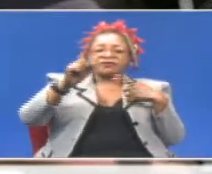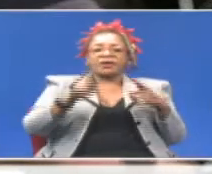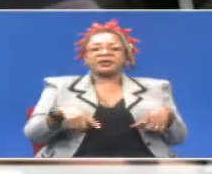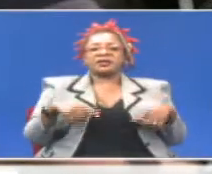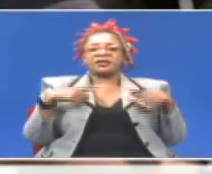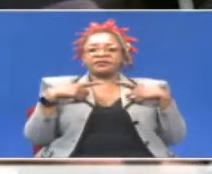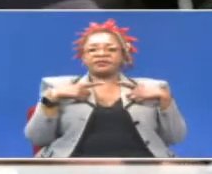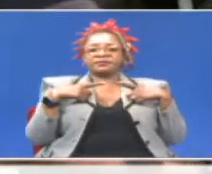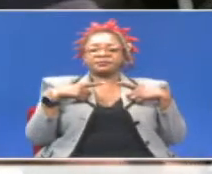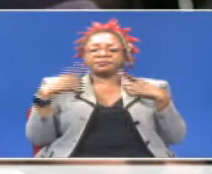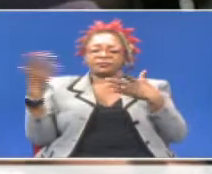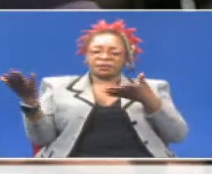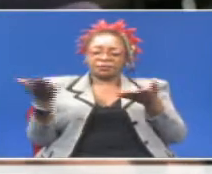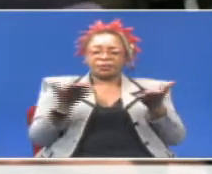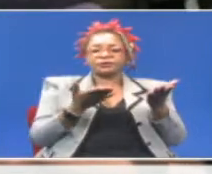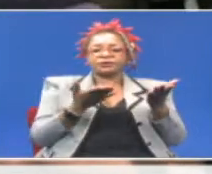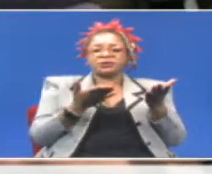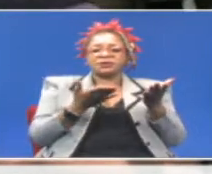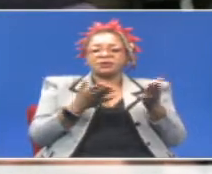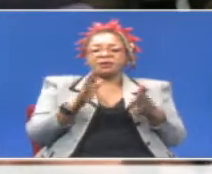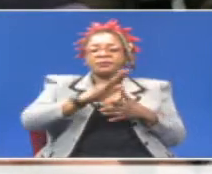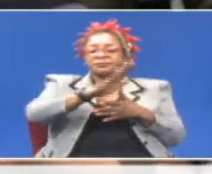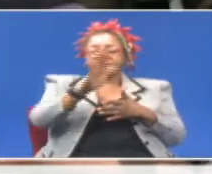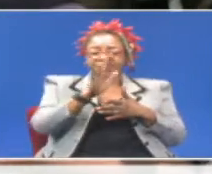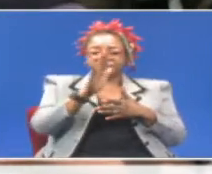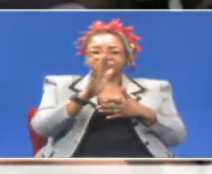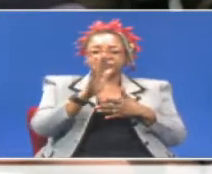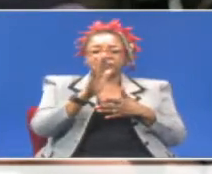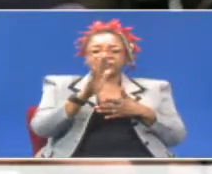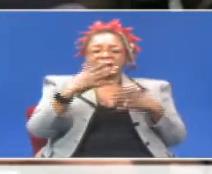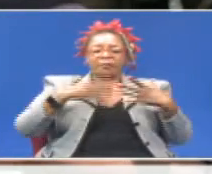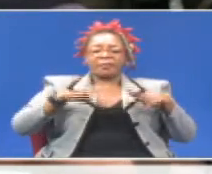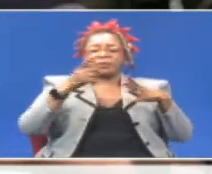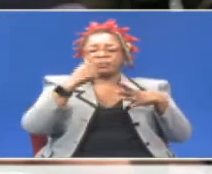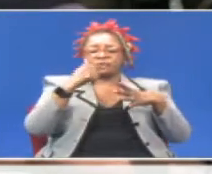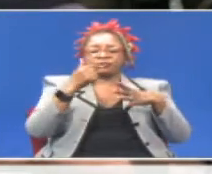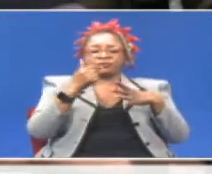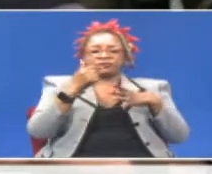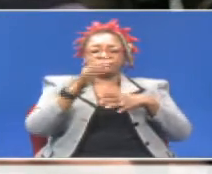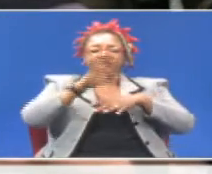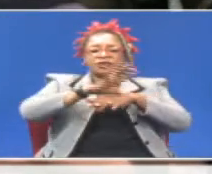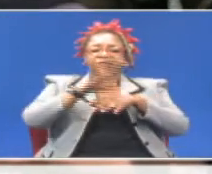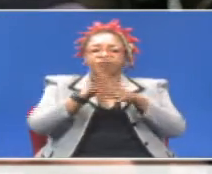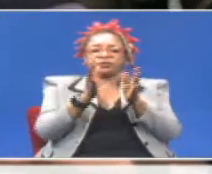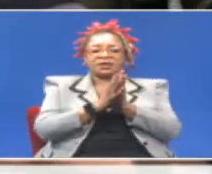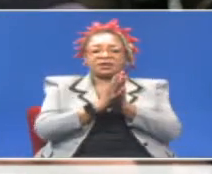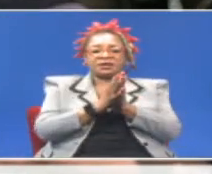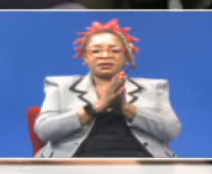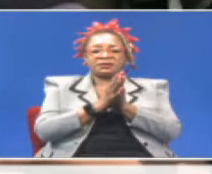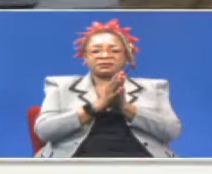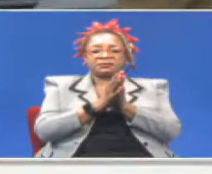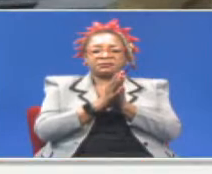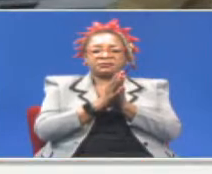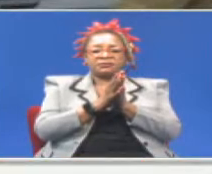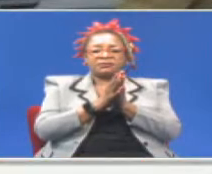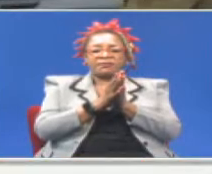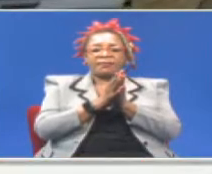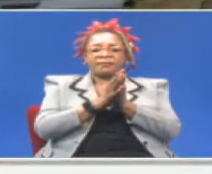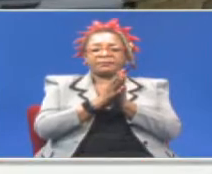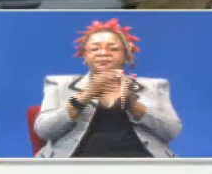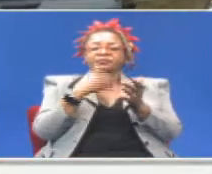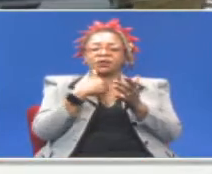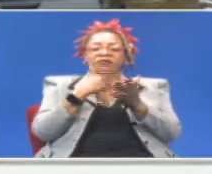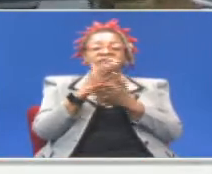na ndio alileta wale washirika ama wale wafuasi ambao walikuwa wanamfuata. Kuna